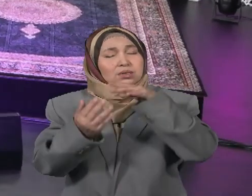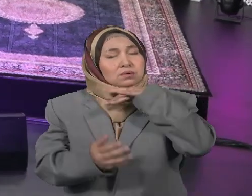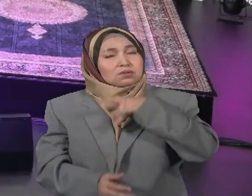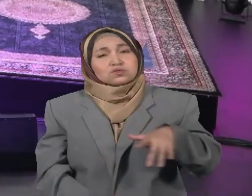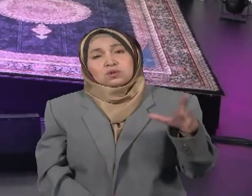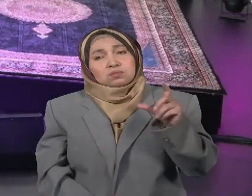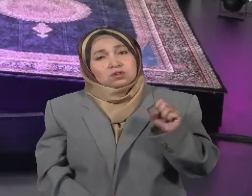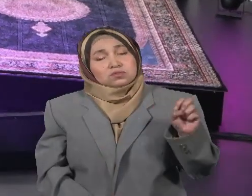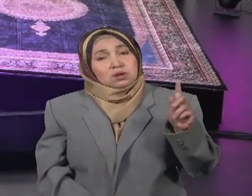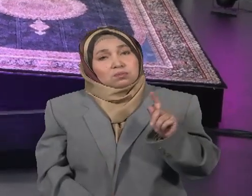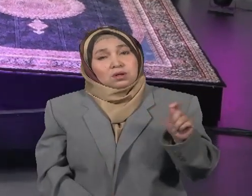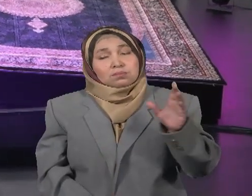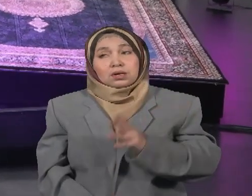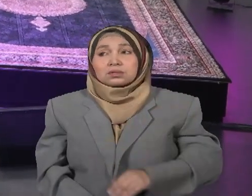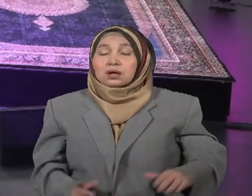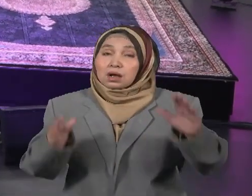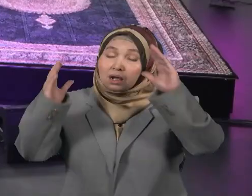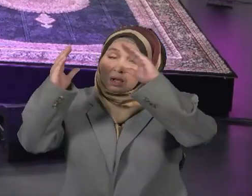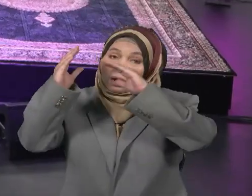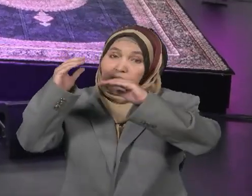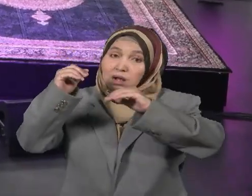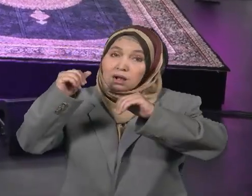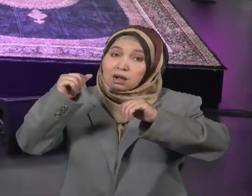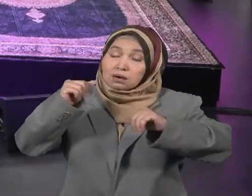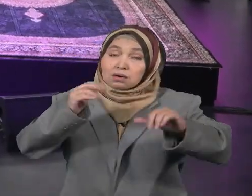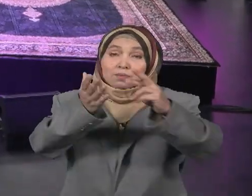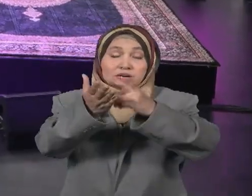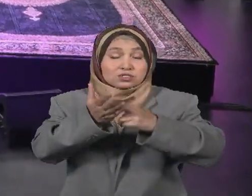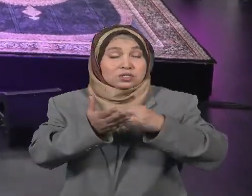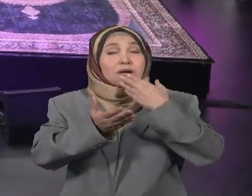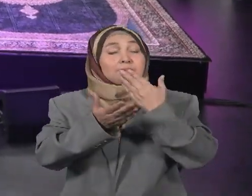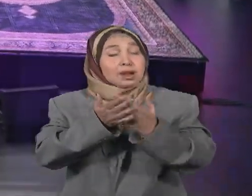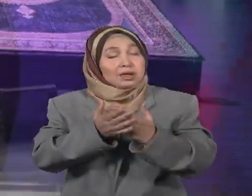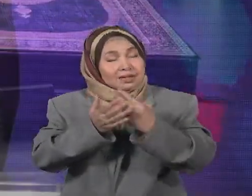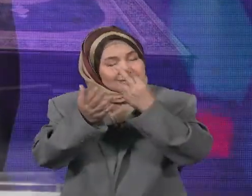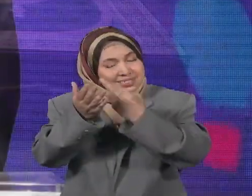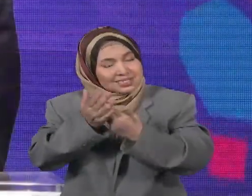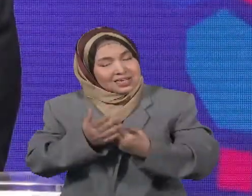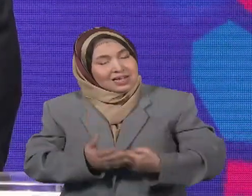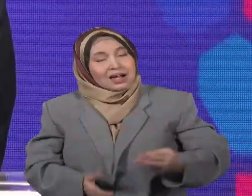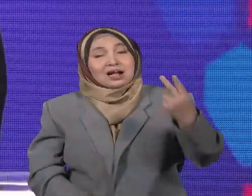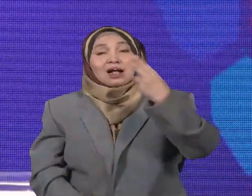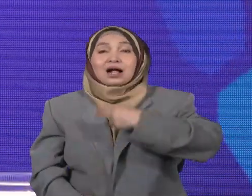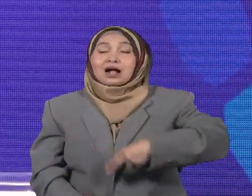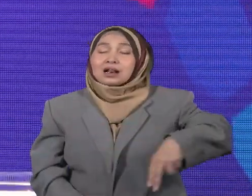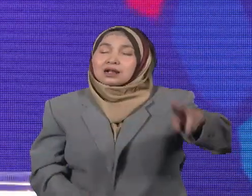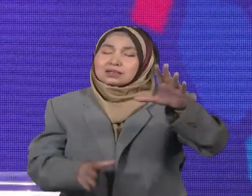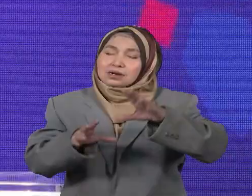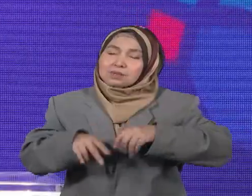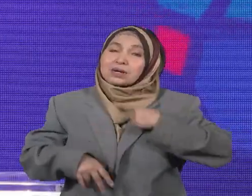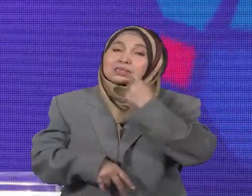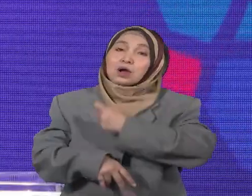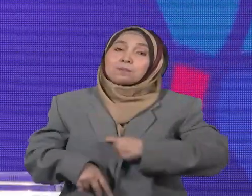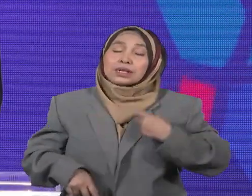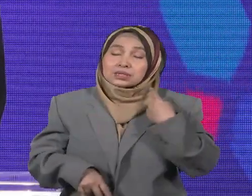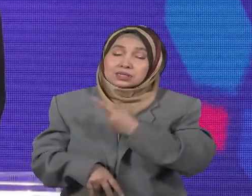Sayyidina Muhammad, moga-moga safas ya. Rezeki yang baik, rezeki yang halal, dan Allah SWT terima taubat kita lah. Taubat